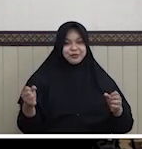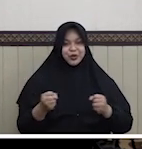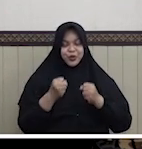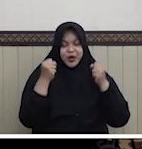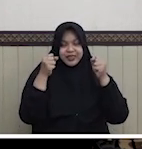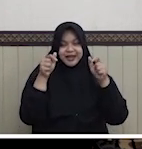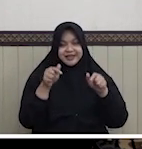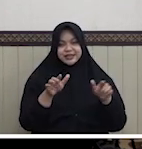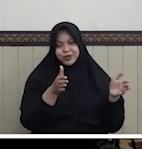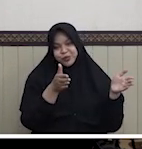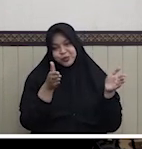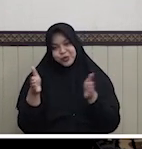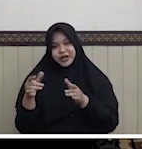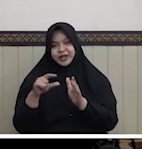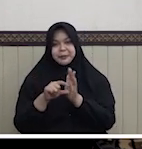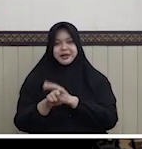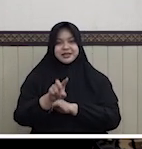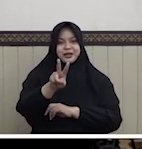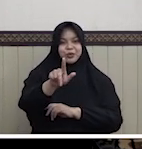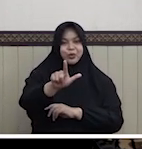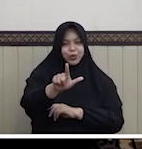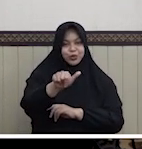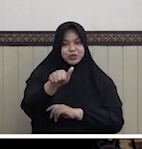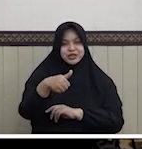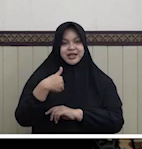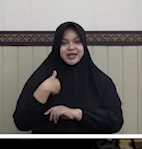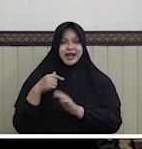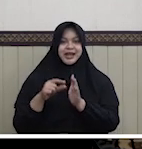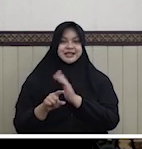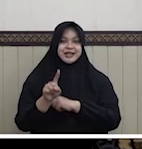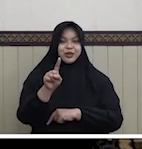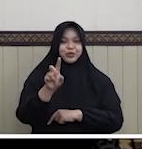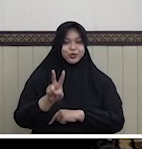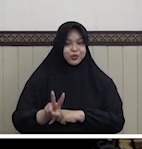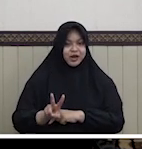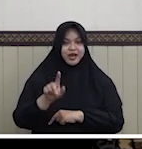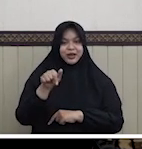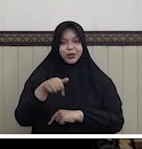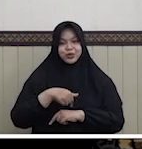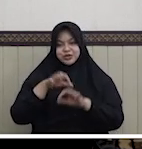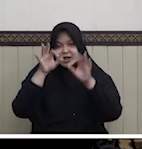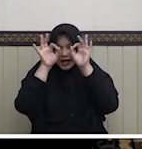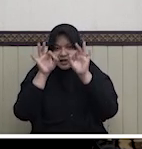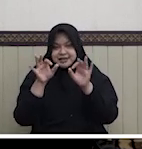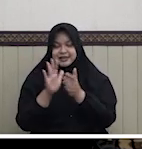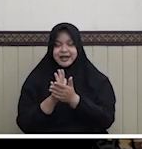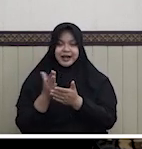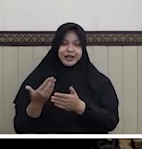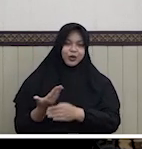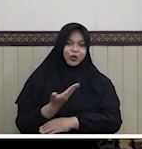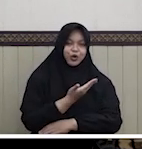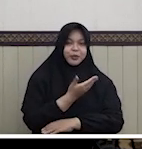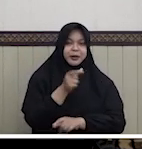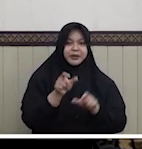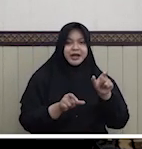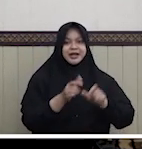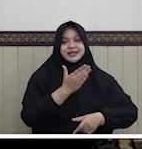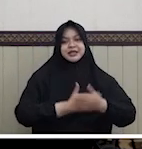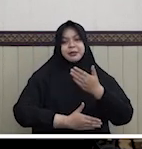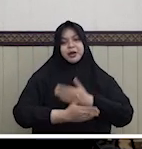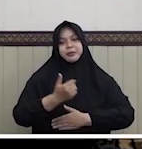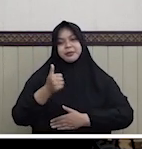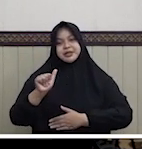menguatkan disitu kemudian dipasang 27 ini ada ayat 1 dan ayat 2 seksi dan atau korban penyandang